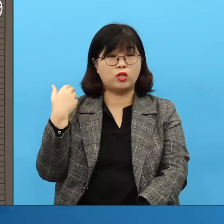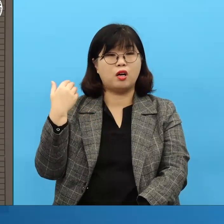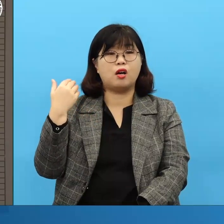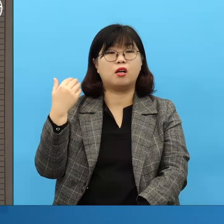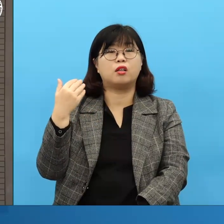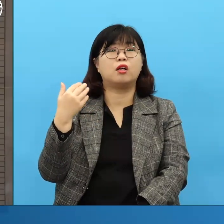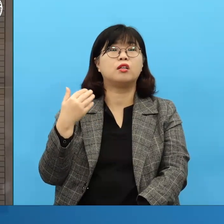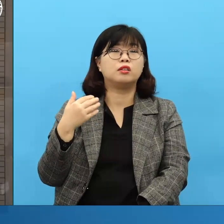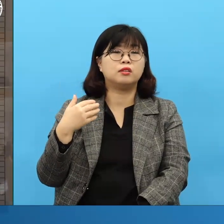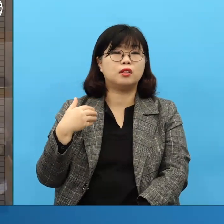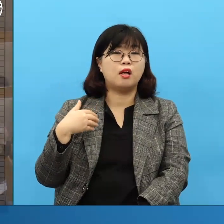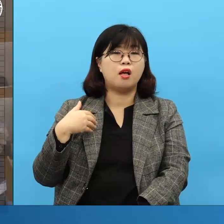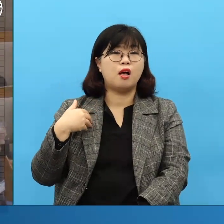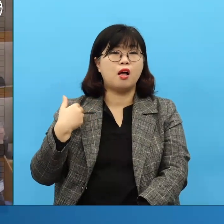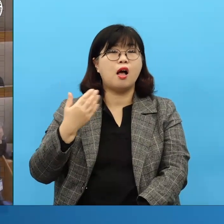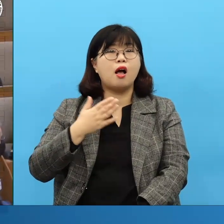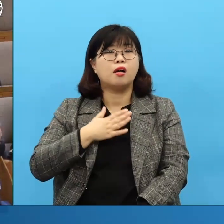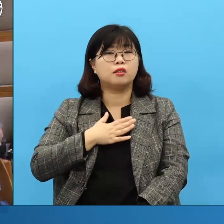없도다.